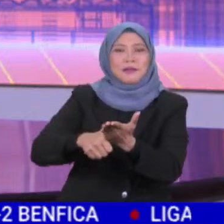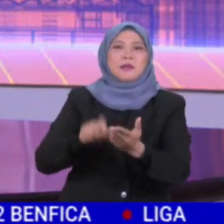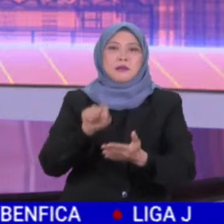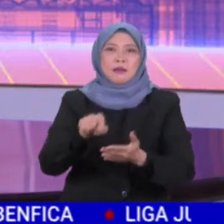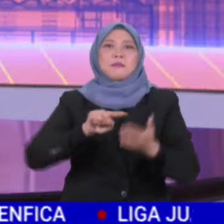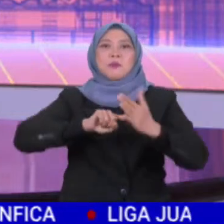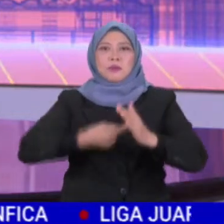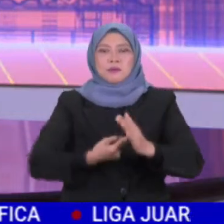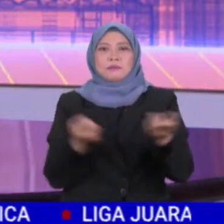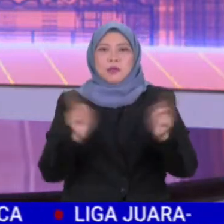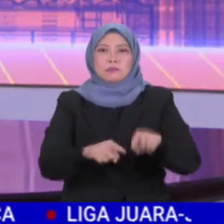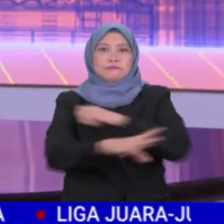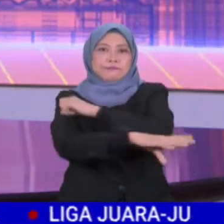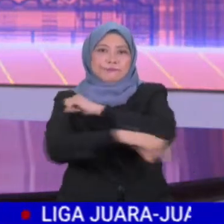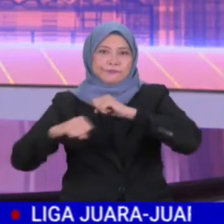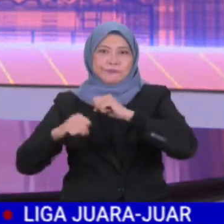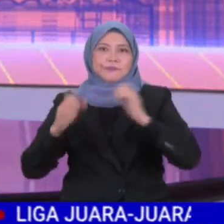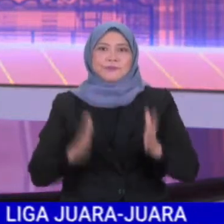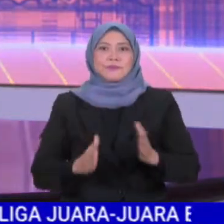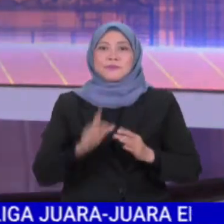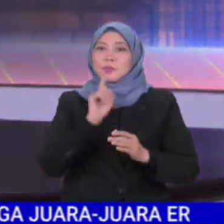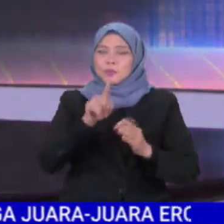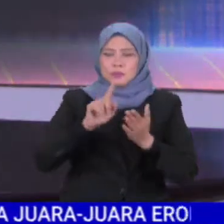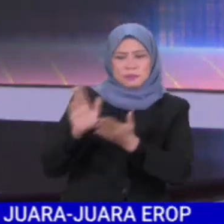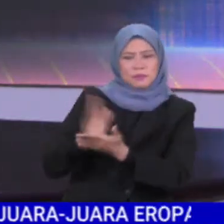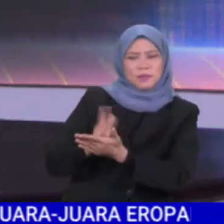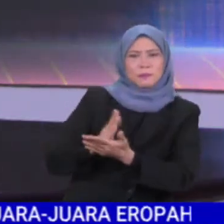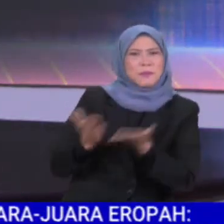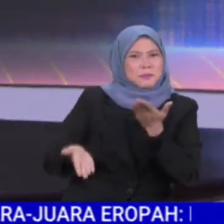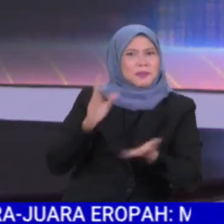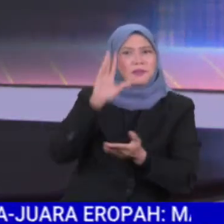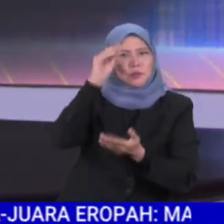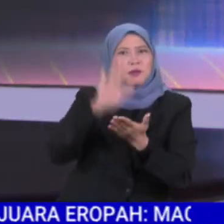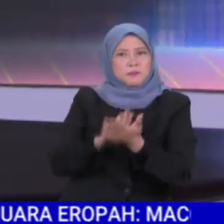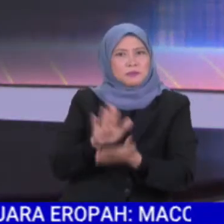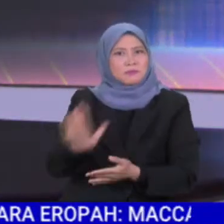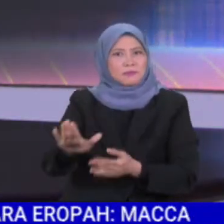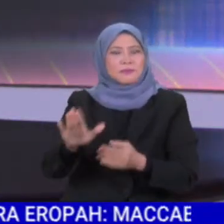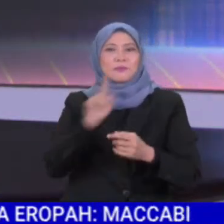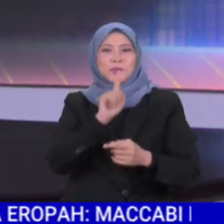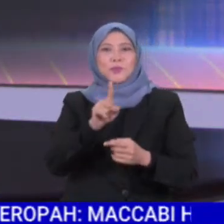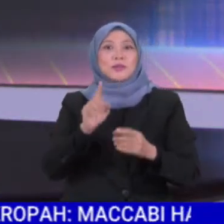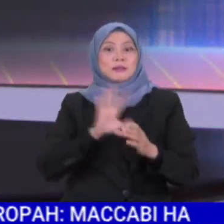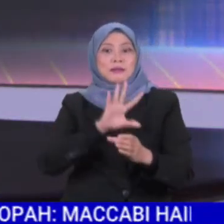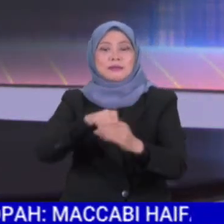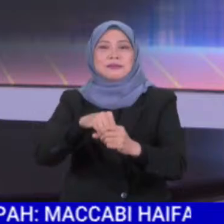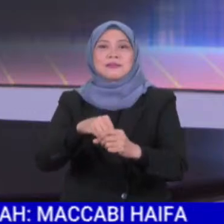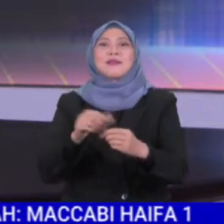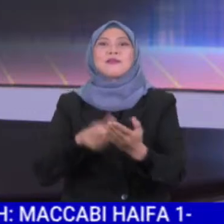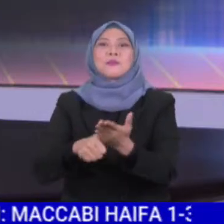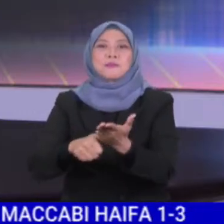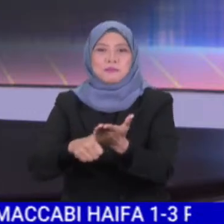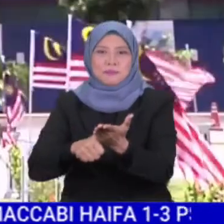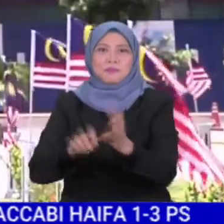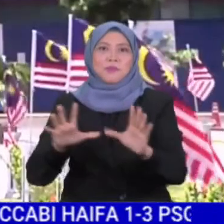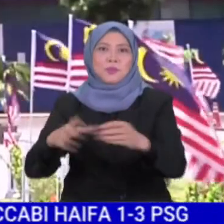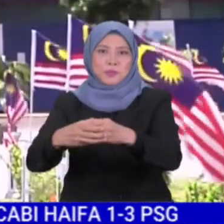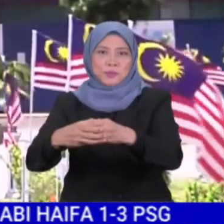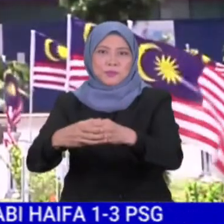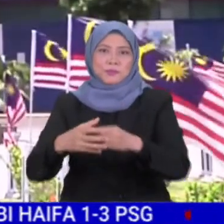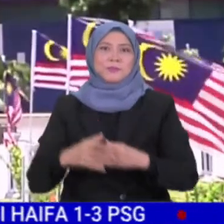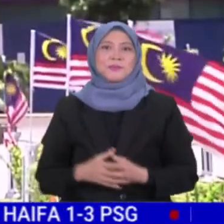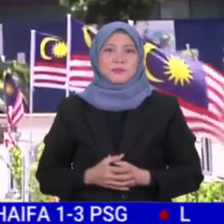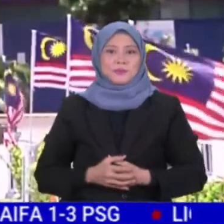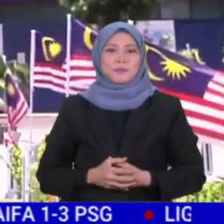jadi punca kejadian. Siasatan awal mengesyaki suami mangsa merupakan anggota salah sebuah geng.